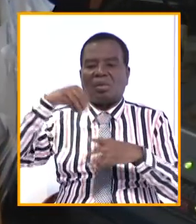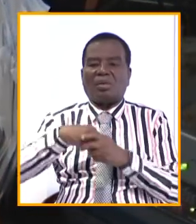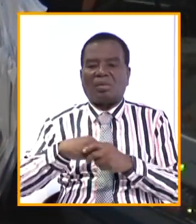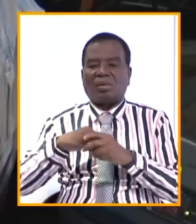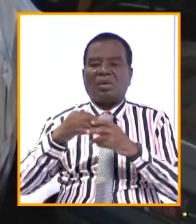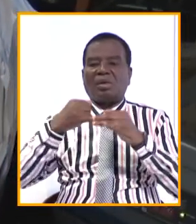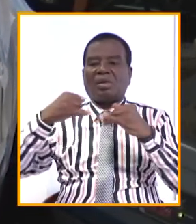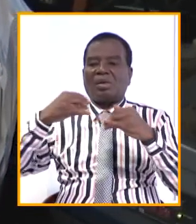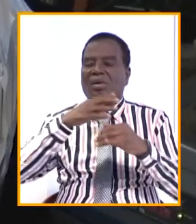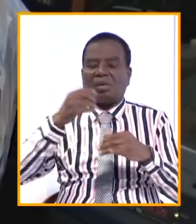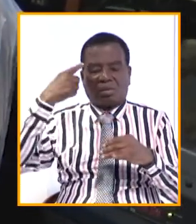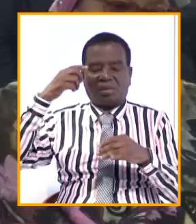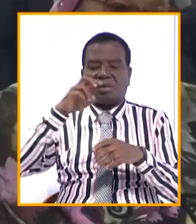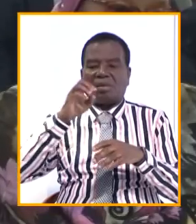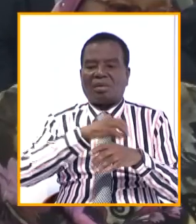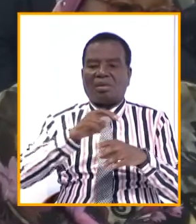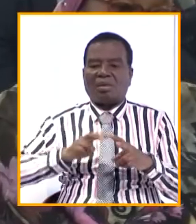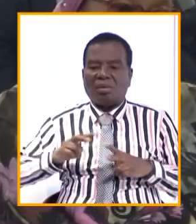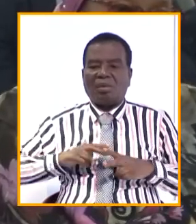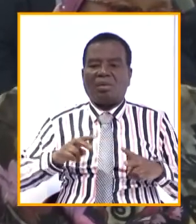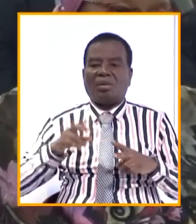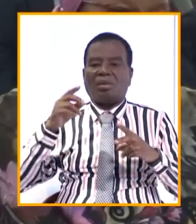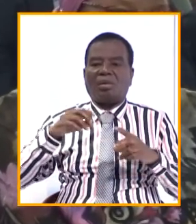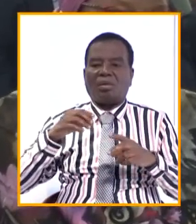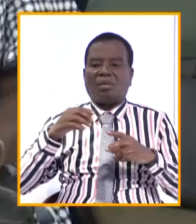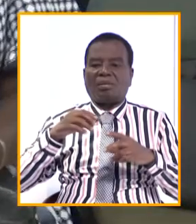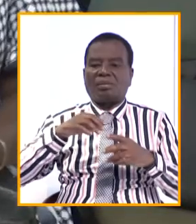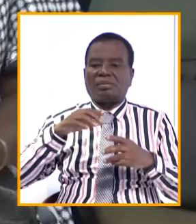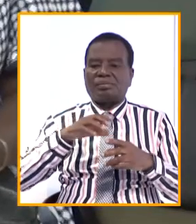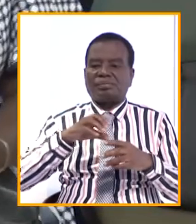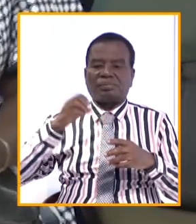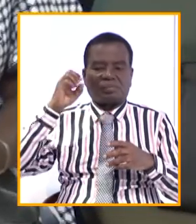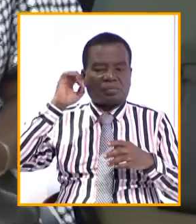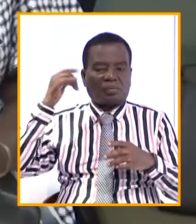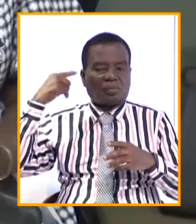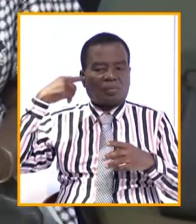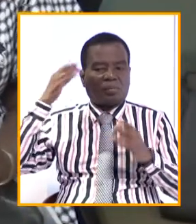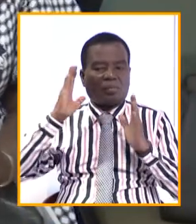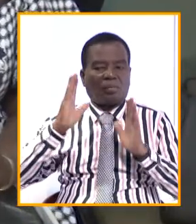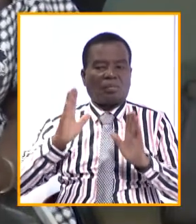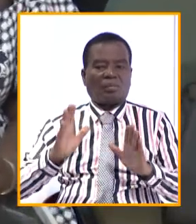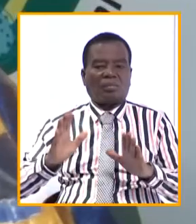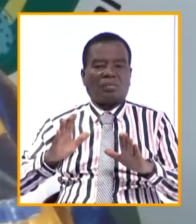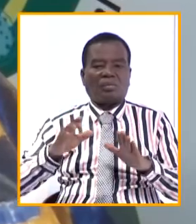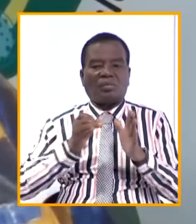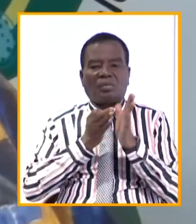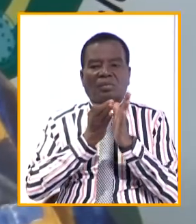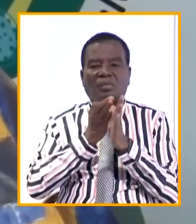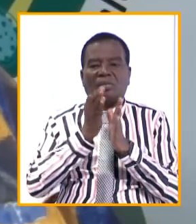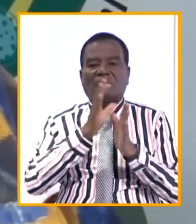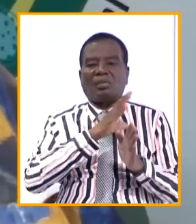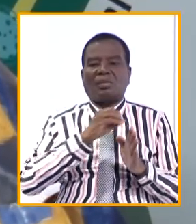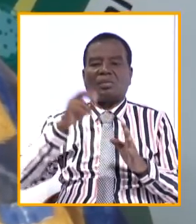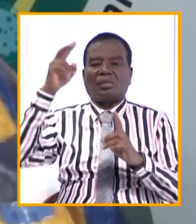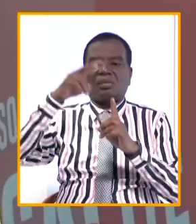ces vacances 2023. Du beau monde au studio. Les auditeurs fidèles de la radio numéro 1 sur le sport et l'info